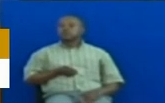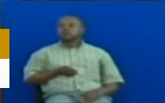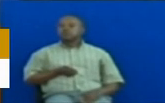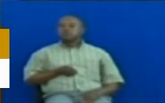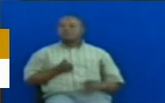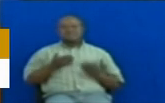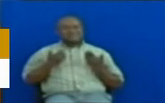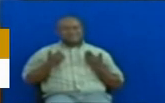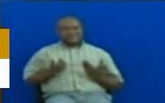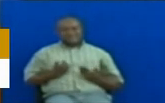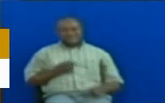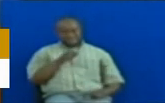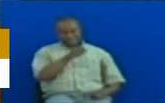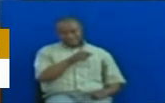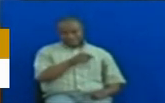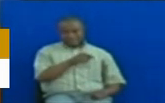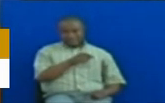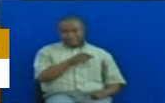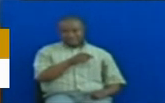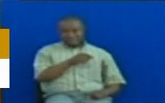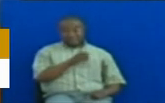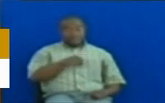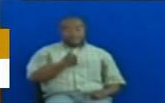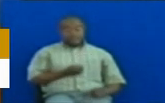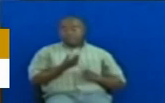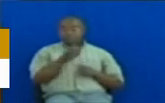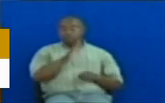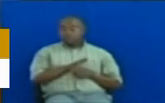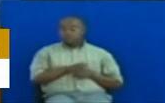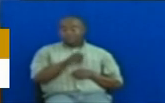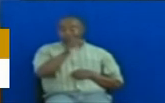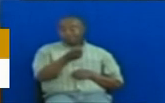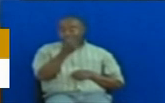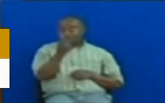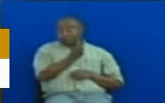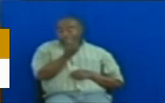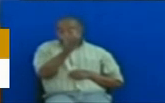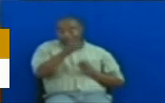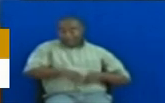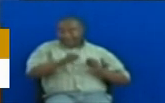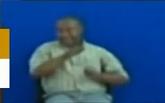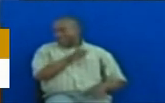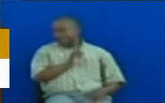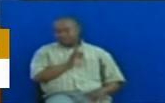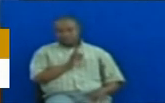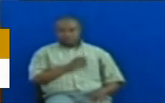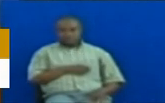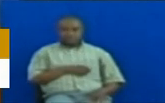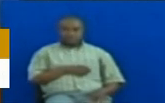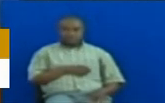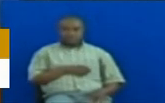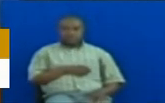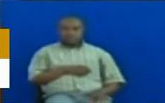Sasa itakuwa leseni ya mahela mengi kumpa mtu mmoja, yani wuri tu iko hapo, lakini kurudisha kule haiwezekani.